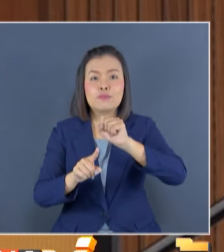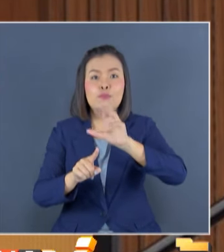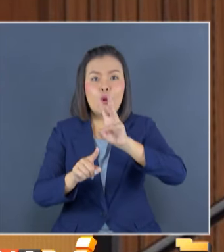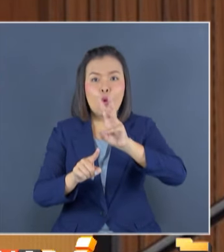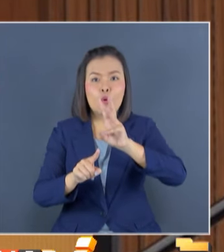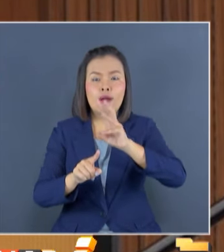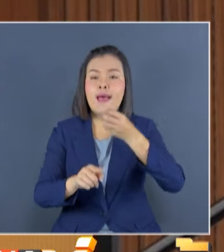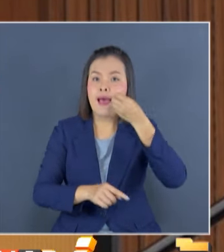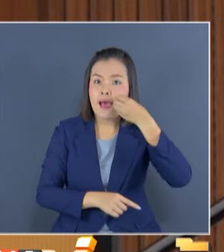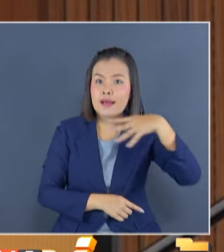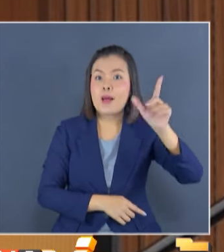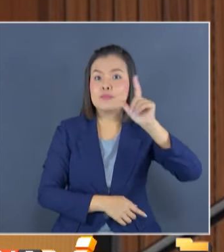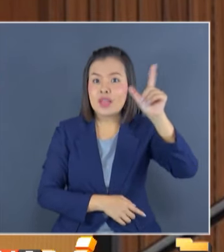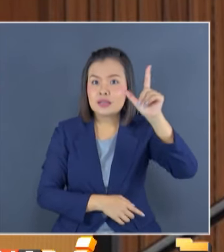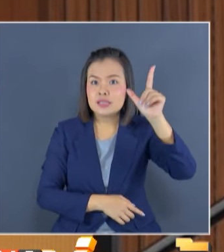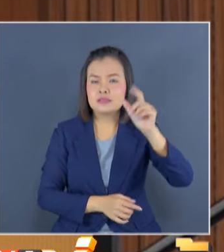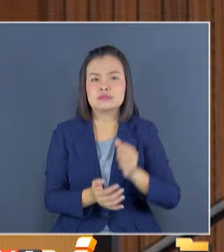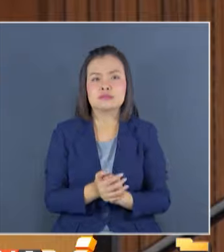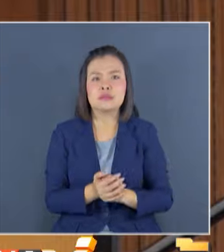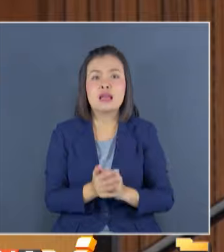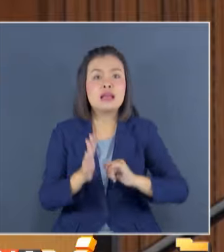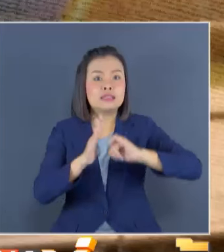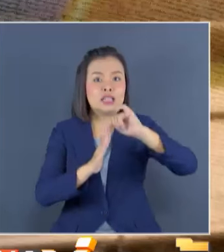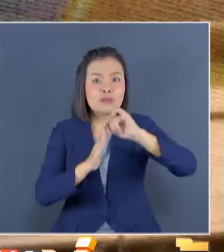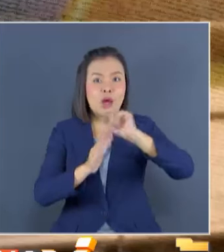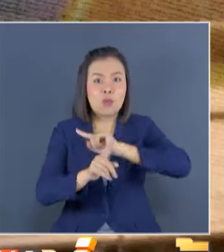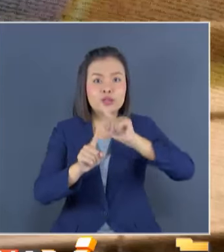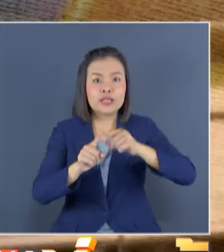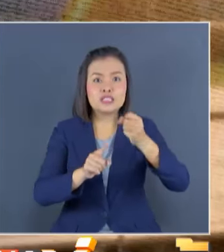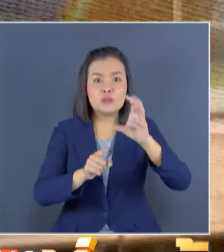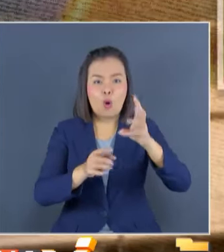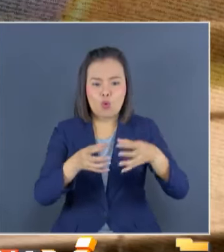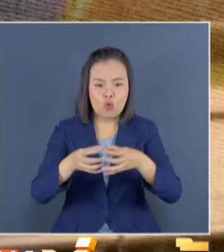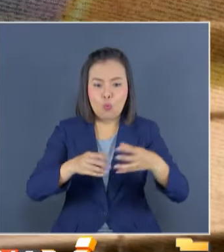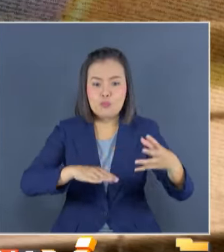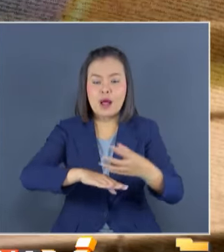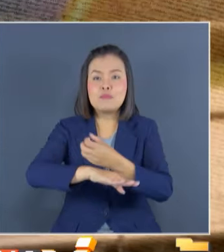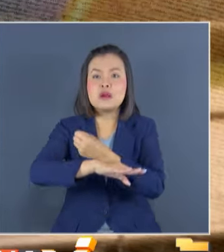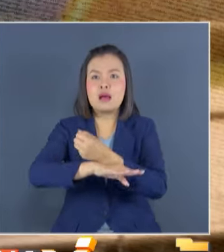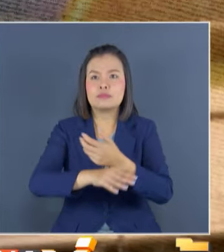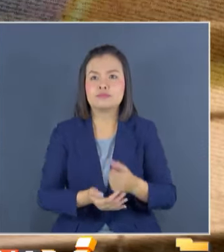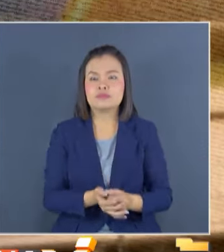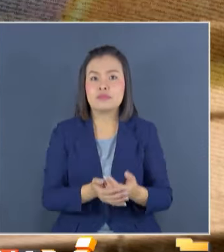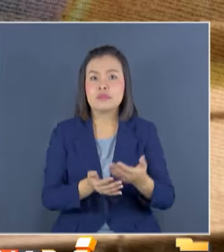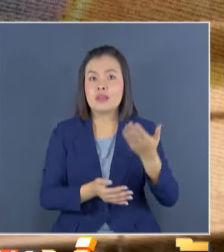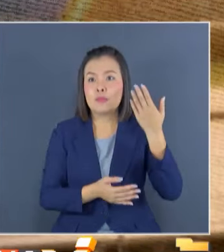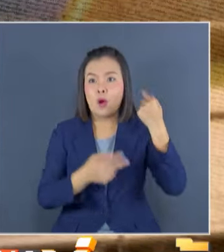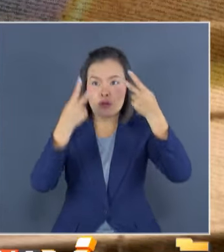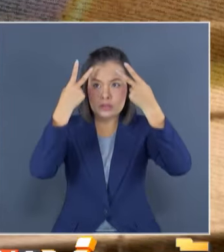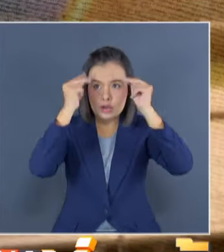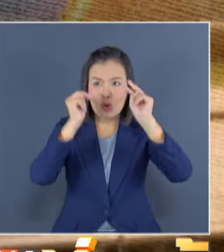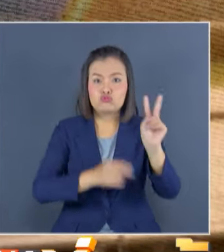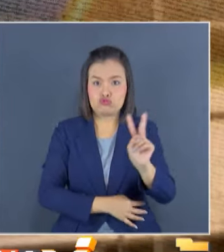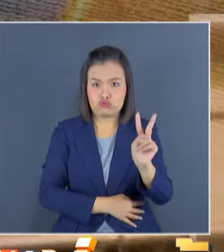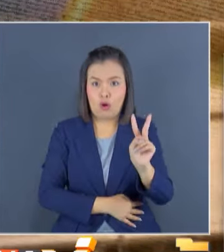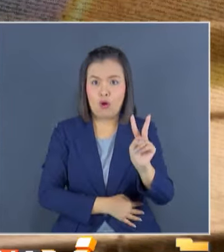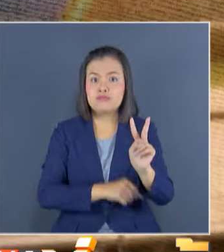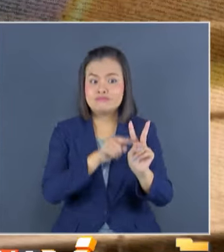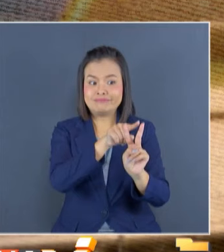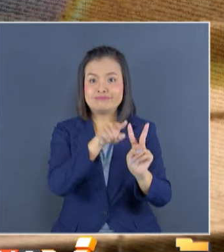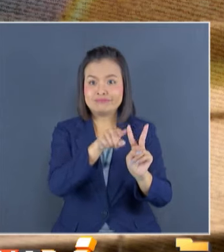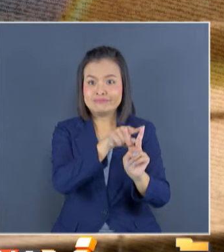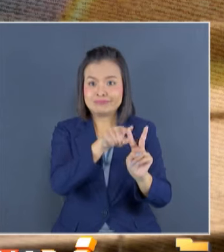ดังนั้นวันที่16โอ้โหจังหวัดเชียงใหม่มีแต่คนสำคัญในแวดวงการเมืองนี่ฮะ อดีตนายกก็2แล้วนะเพราะว่ามีคุณสมชายวงศ์สวัสดิ์ด้